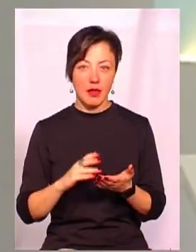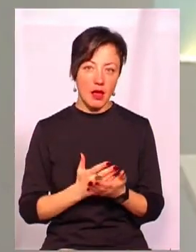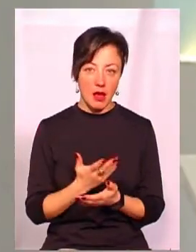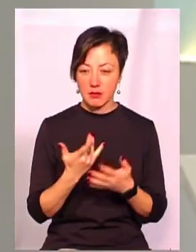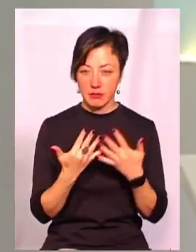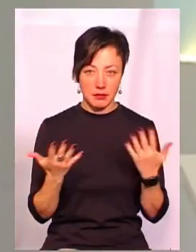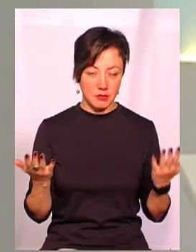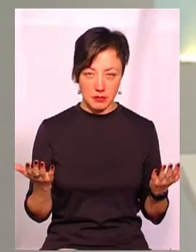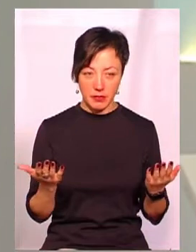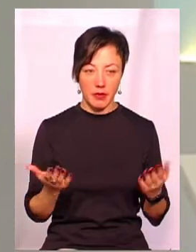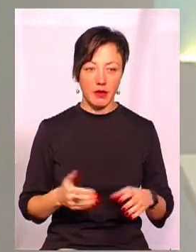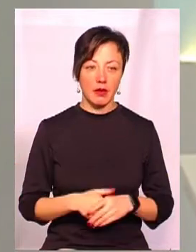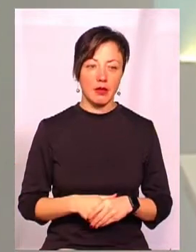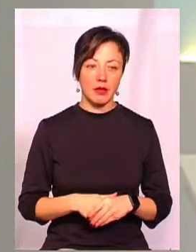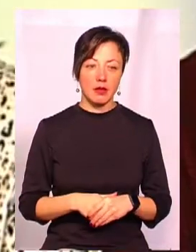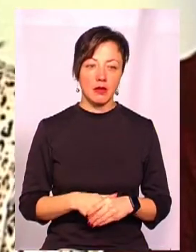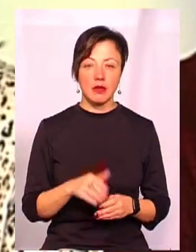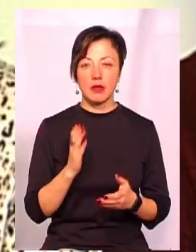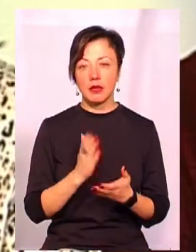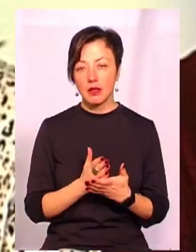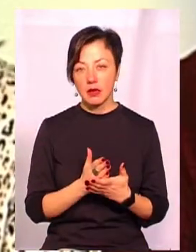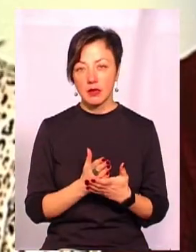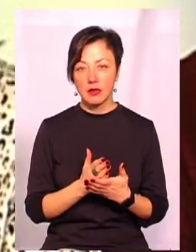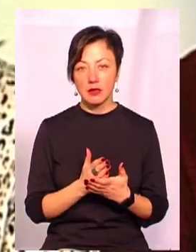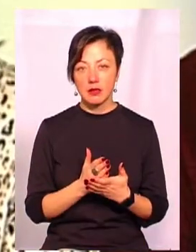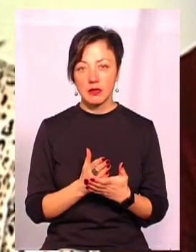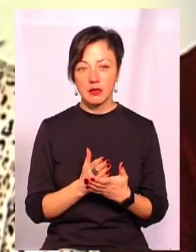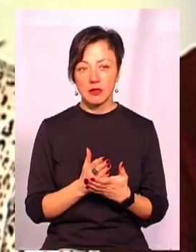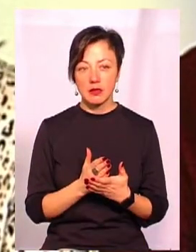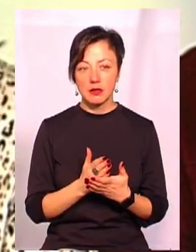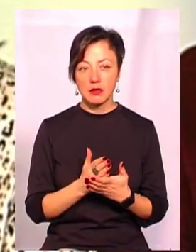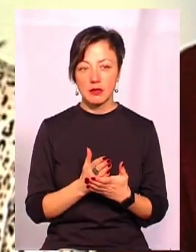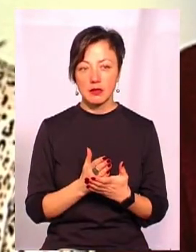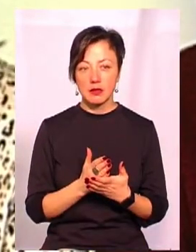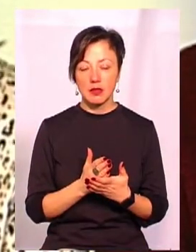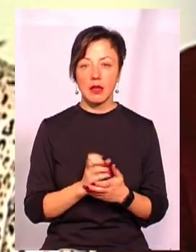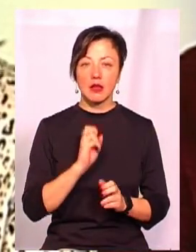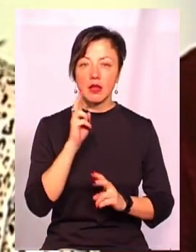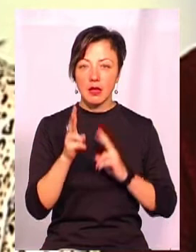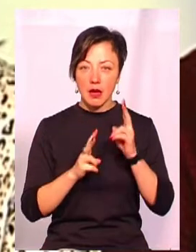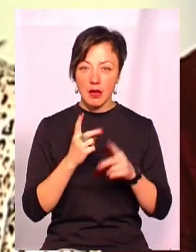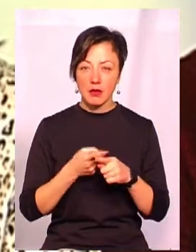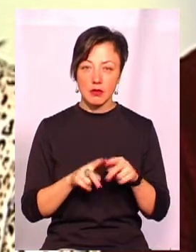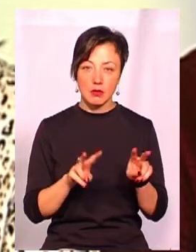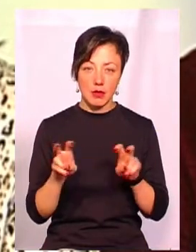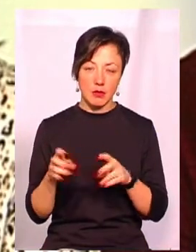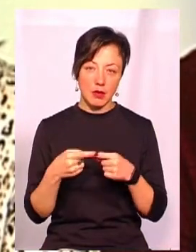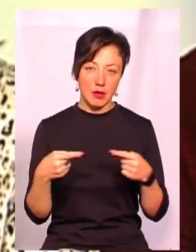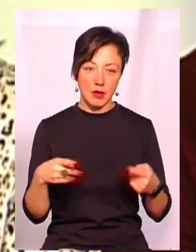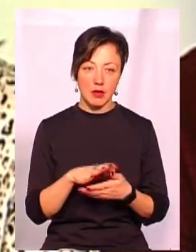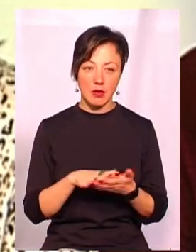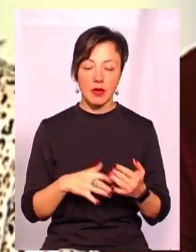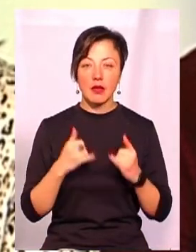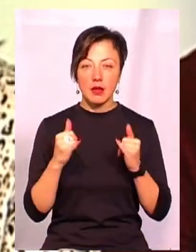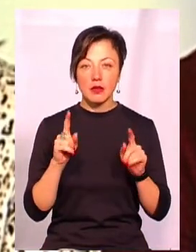Якісно і неякісно. Так, якісно, неякісно. І є, незалежно від того, як би ми не хотіли, але є нарікання на цю тему і так далі, так далі.